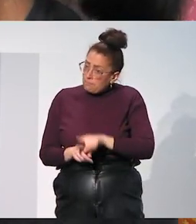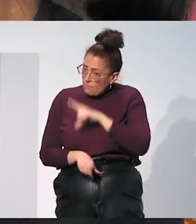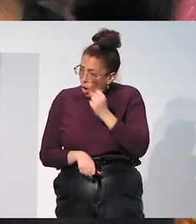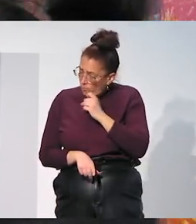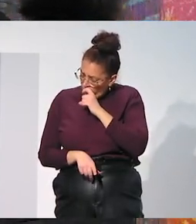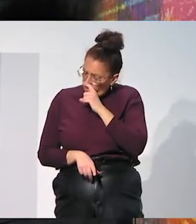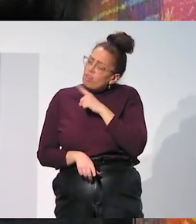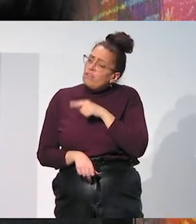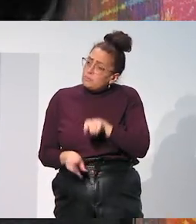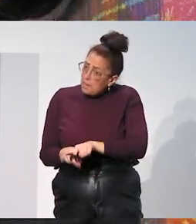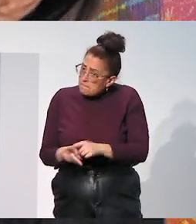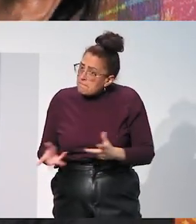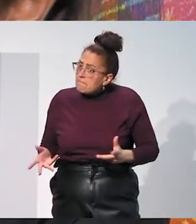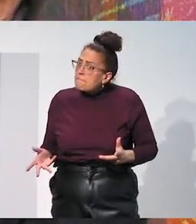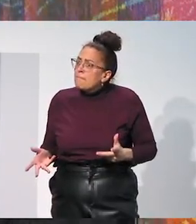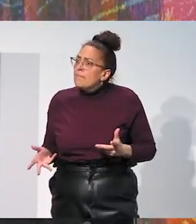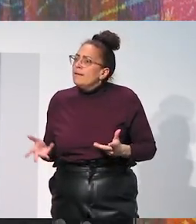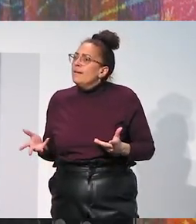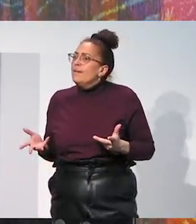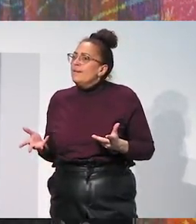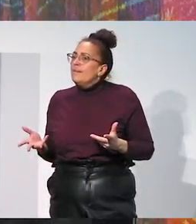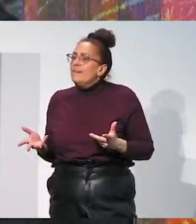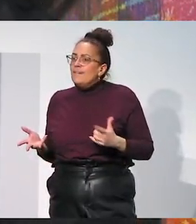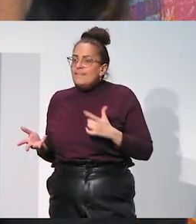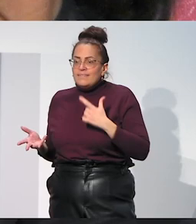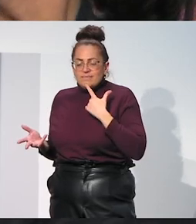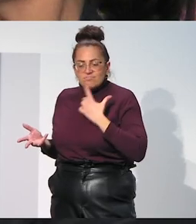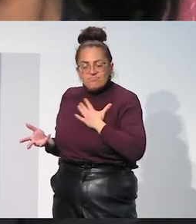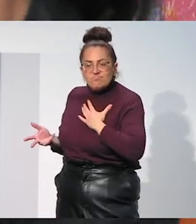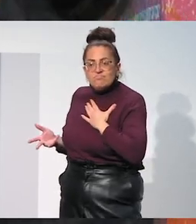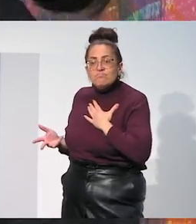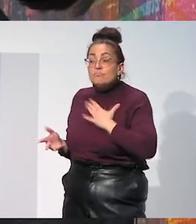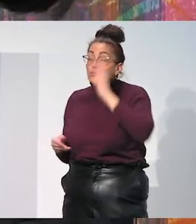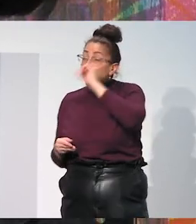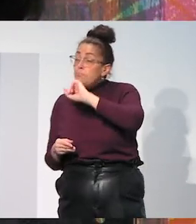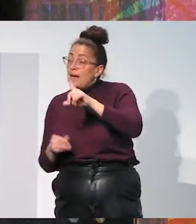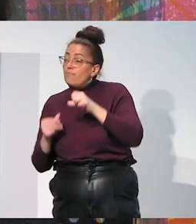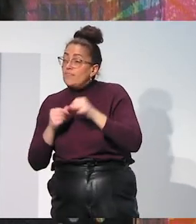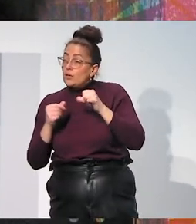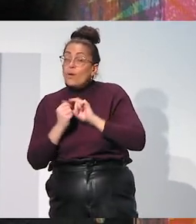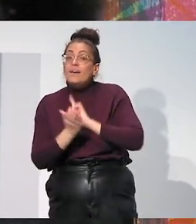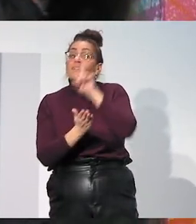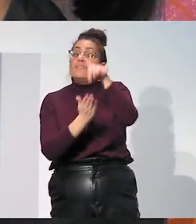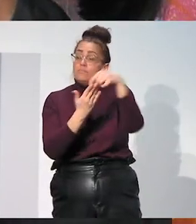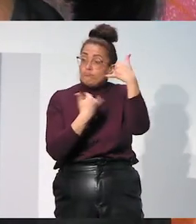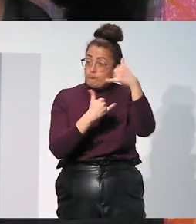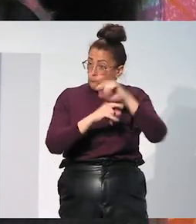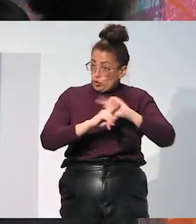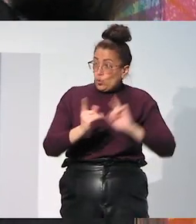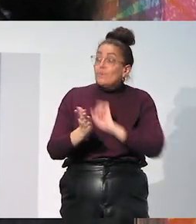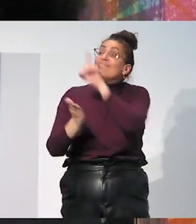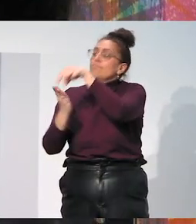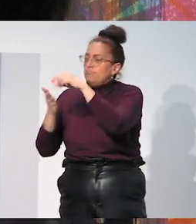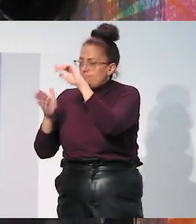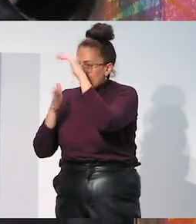que s'il est là et s'il est rentré, parce que ce qu'on n'a pas dit, c'est qu'il est allé au Maroc, pas en Algérie, mais au Maroc, et s'il est rentré,